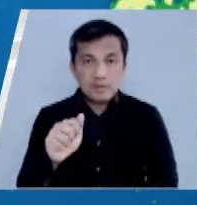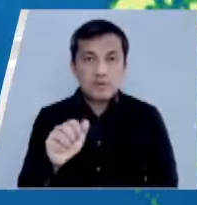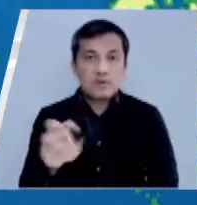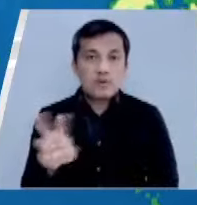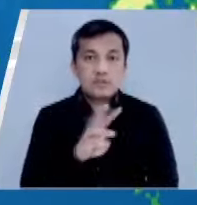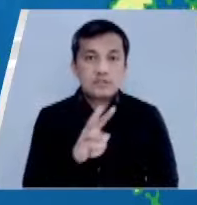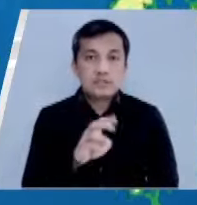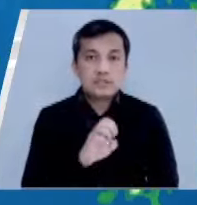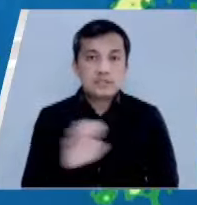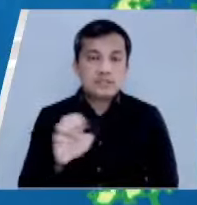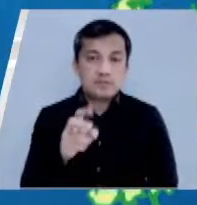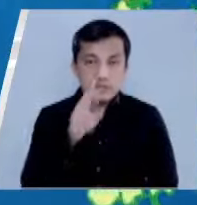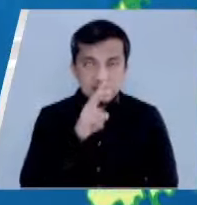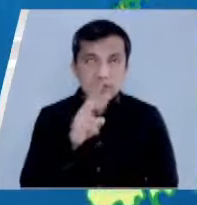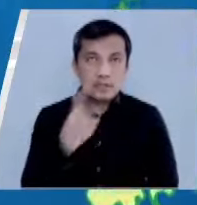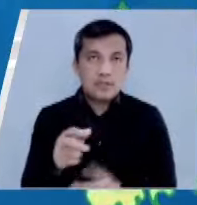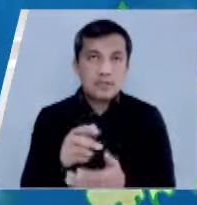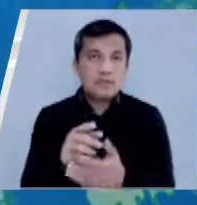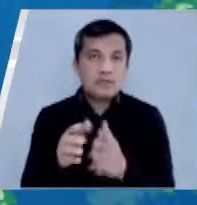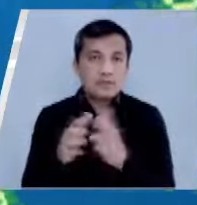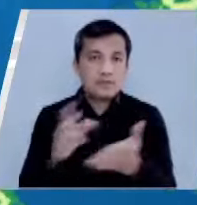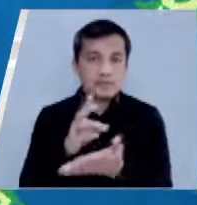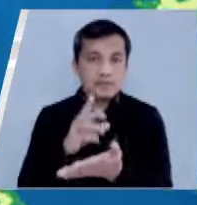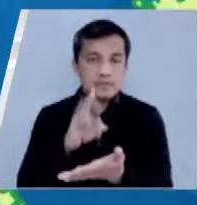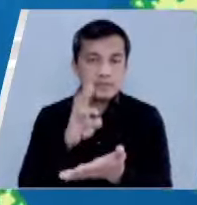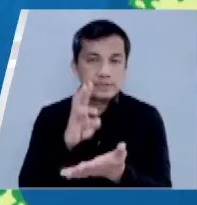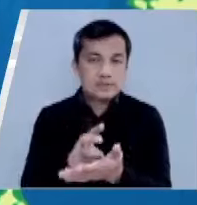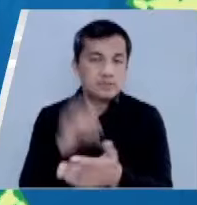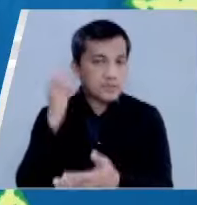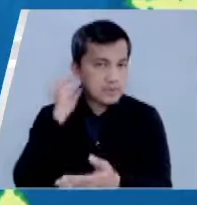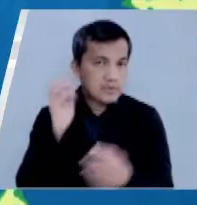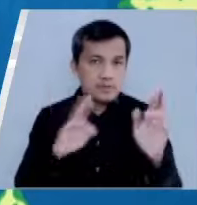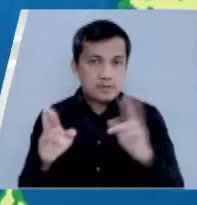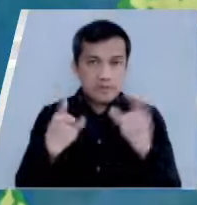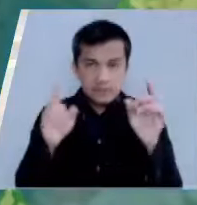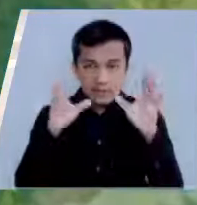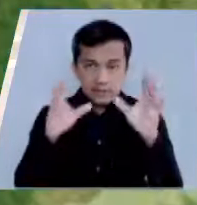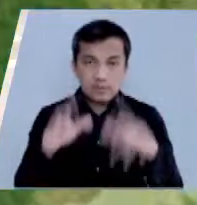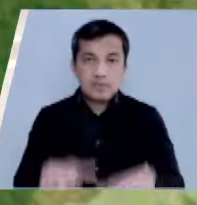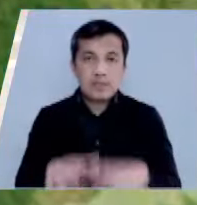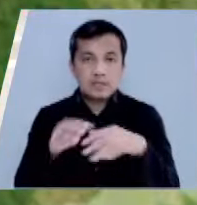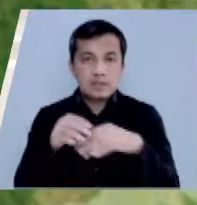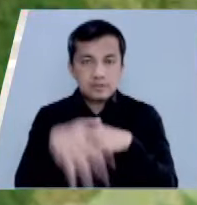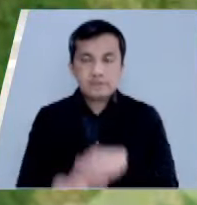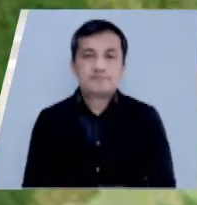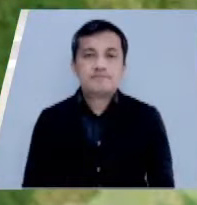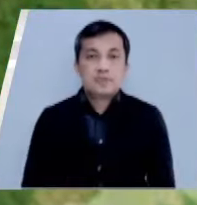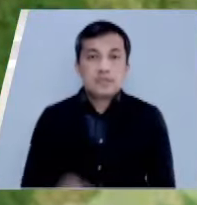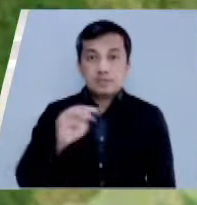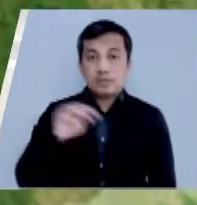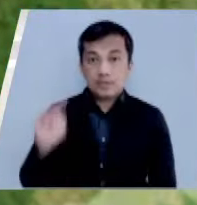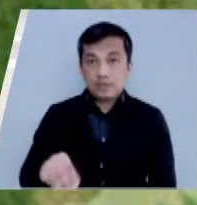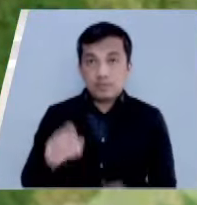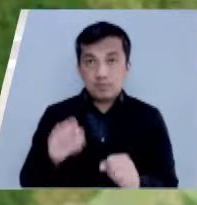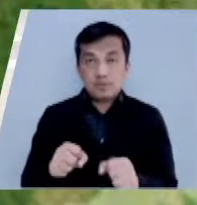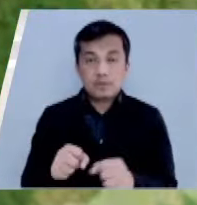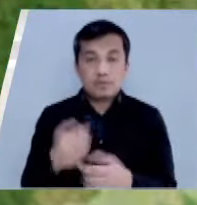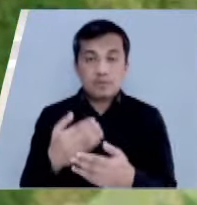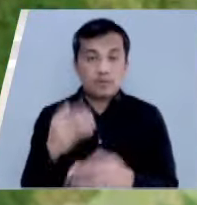at malaking bahagi ng Mindanao. Maging handa po sa banda ng baha o landslide. Dito sa Metro Manila, maaaring bago magtanghali ay may